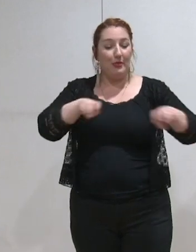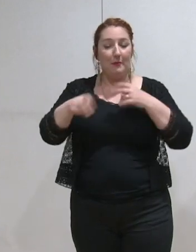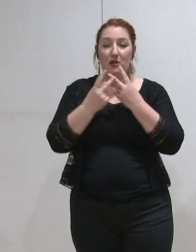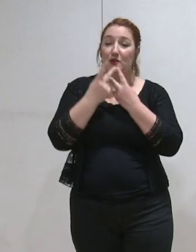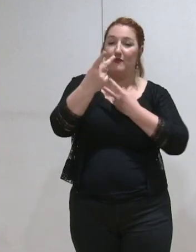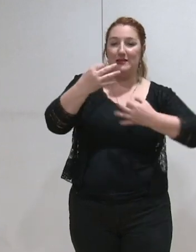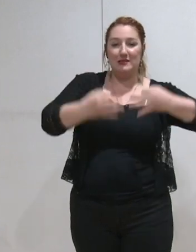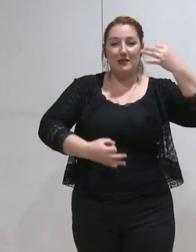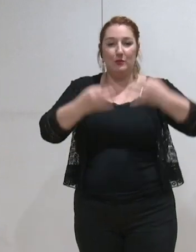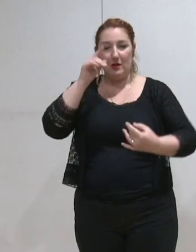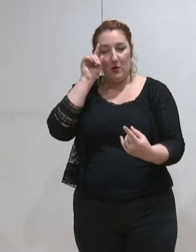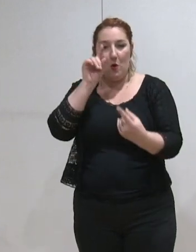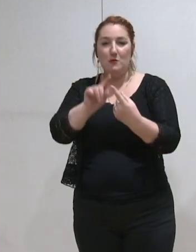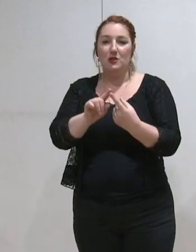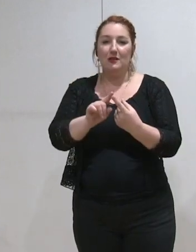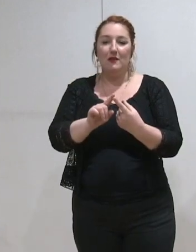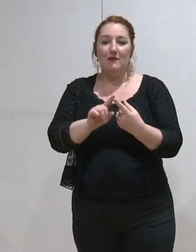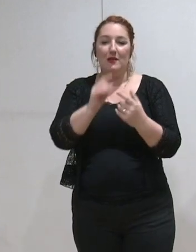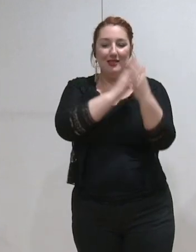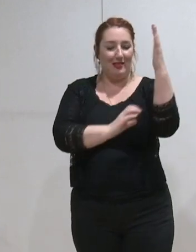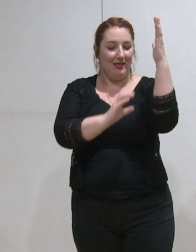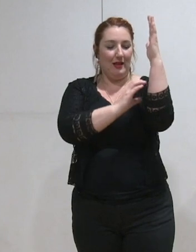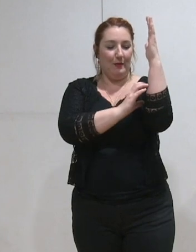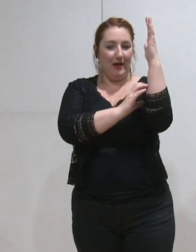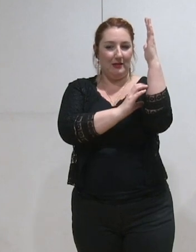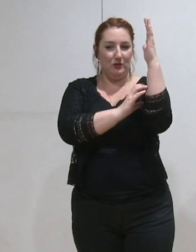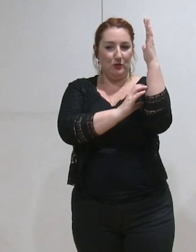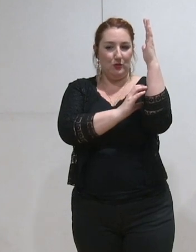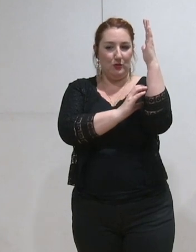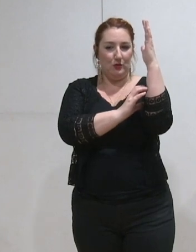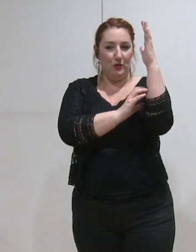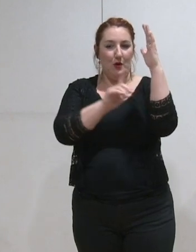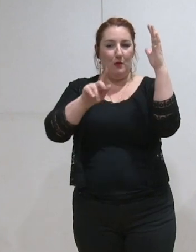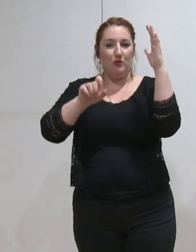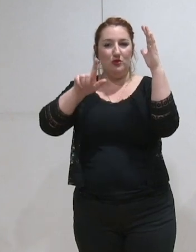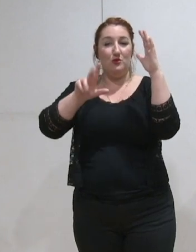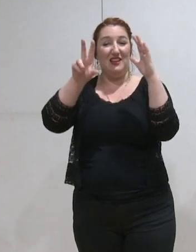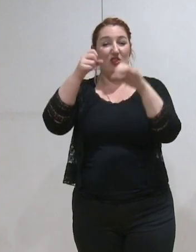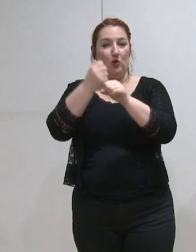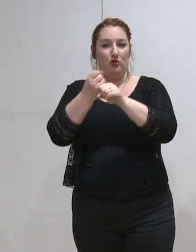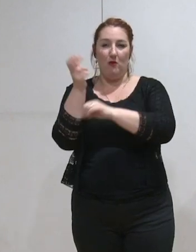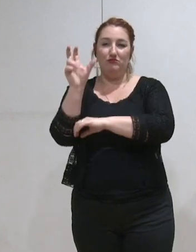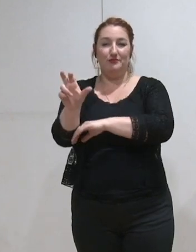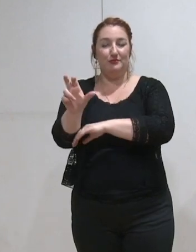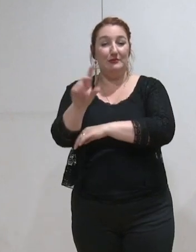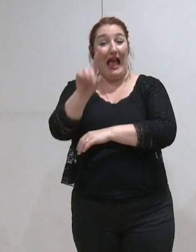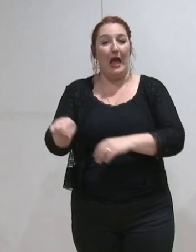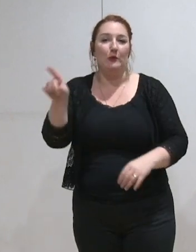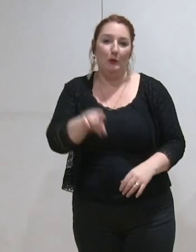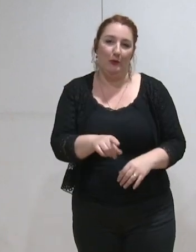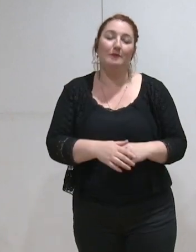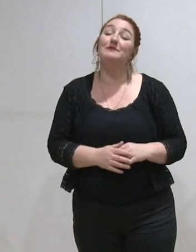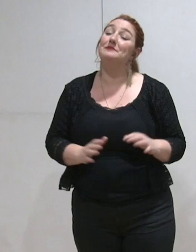pour pour faire annuler la délibération renouvelant la concession DEUG pour 30 ans et c'est un